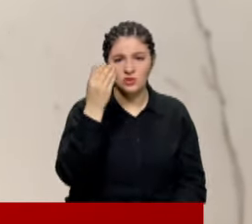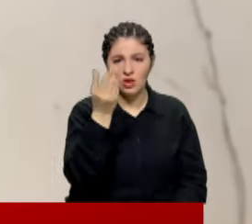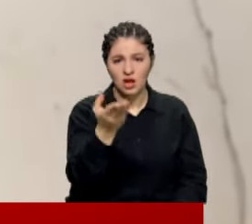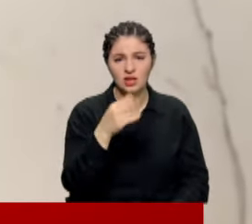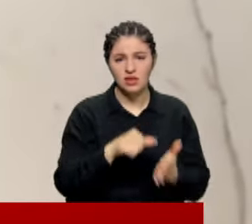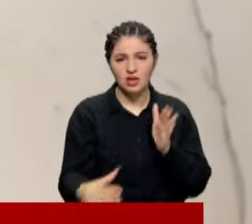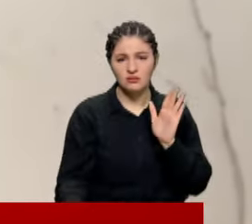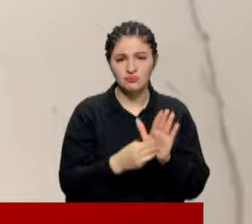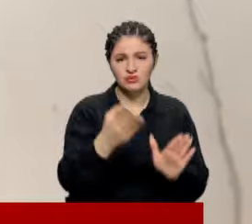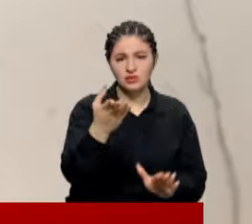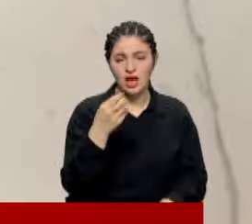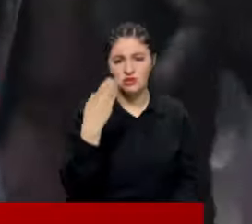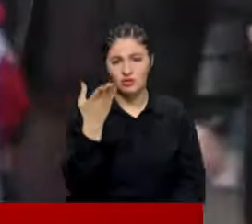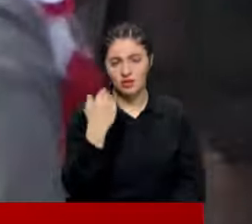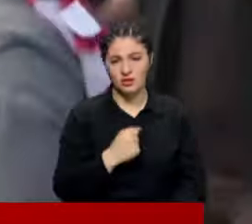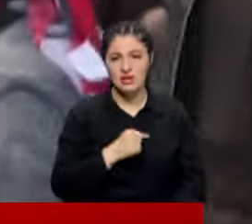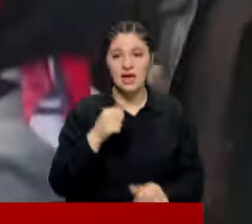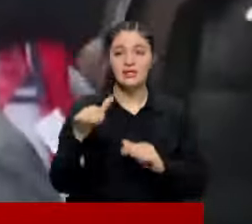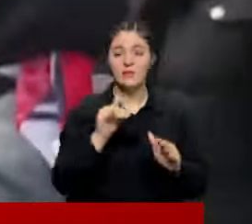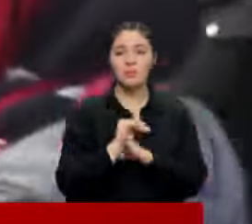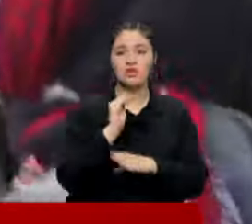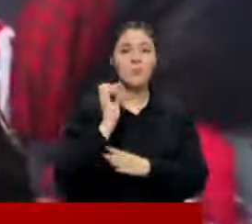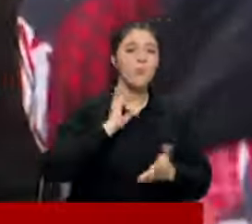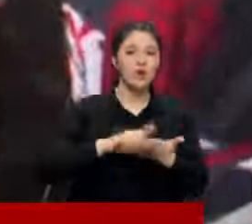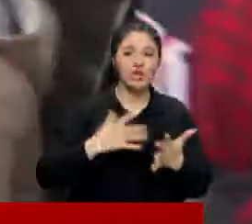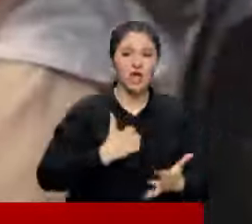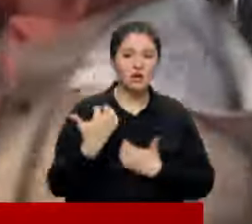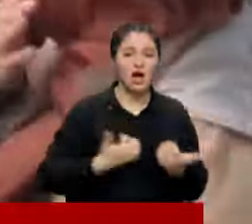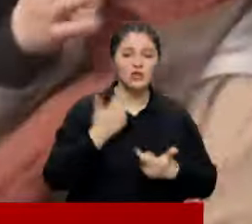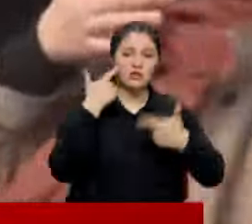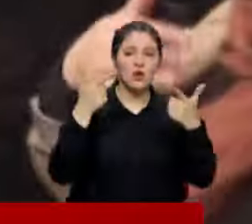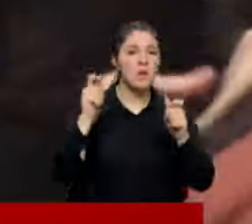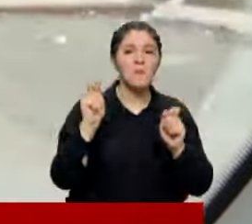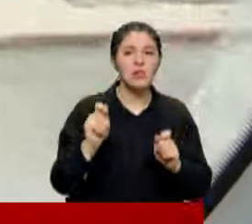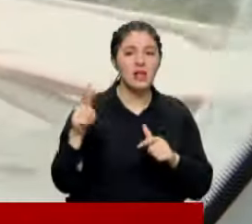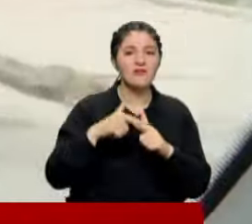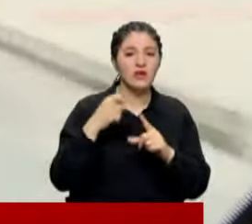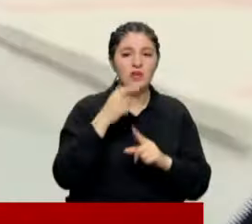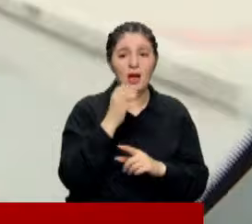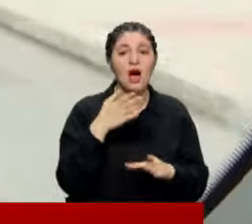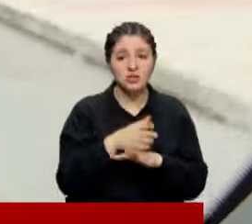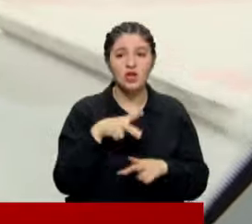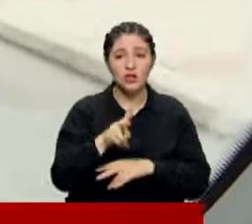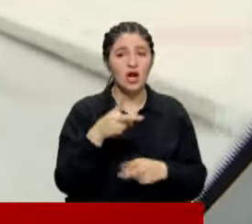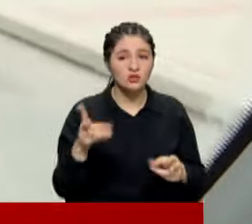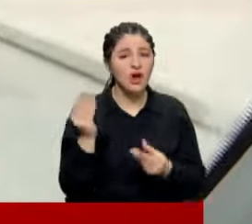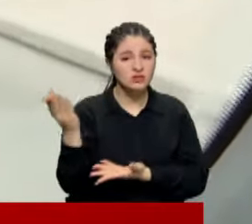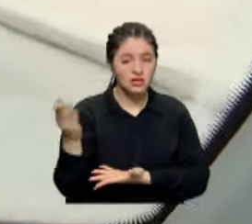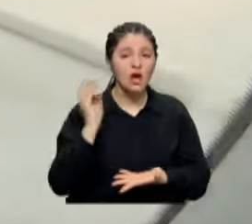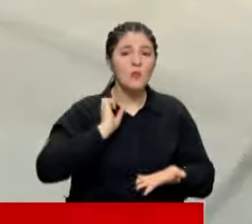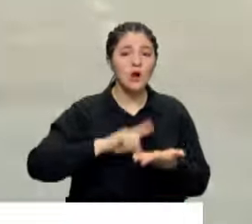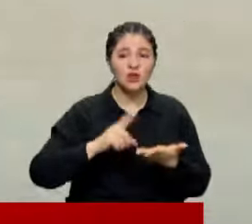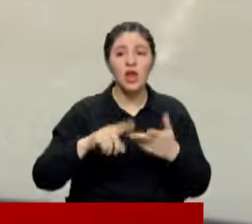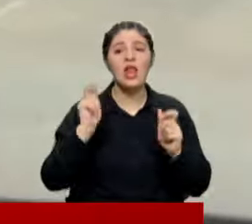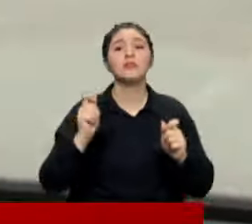olarak tarihe geçeceksin Tayyip Erdoğan. Depremzedelerin protokol çilesini görüntülemişti Fox Haber. Aslında yollar açık olsa,